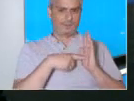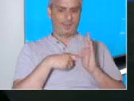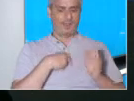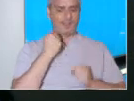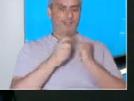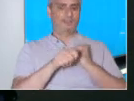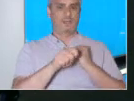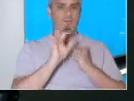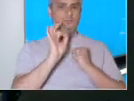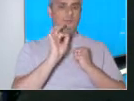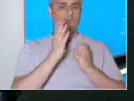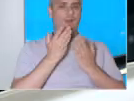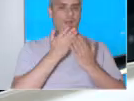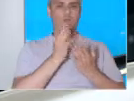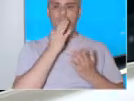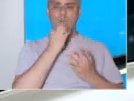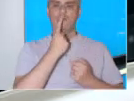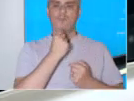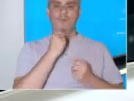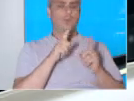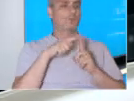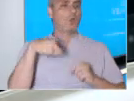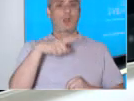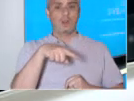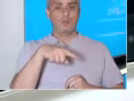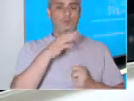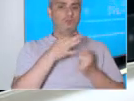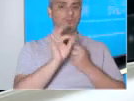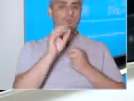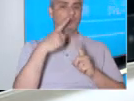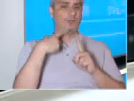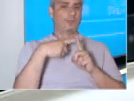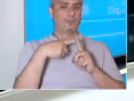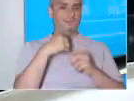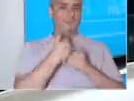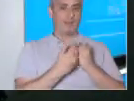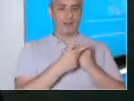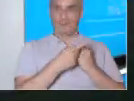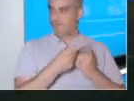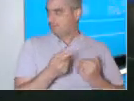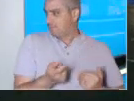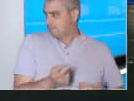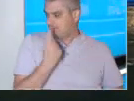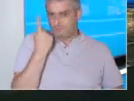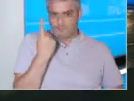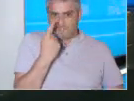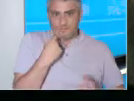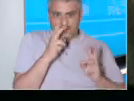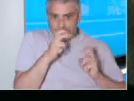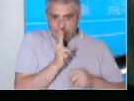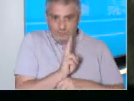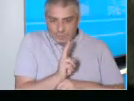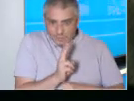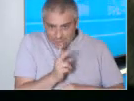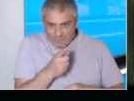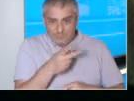רצתי לכנסת כדי לעזור לנערים המתוקים כמו אלו, שהציתו את כנסיית הלחם והדגים. שקרן, שקרן. יאיר גולן, זה שקר?